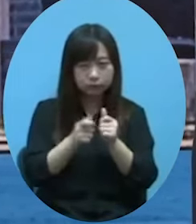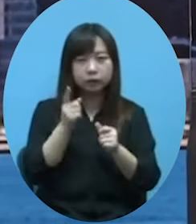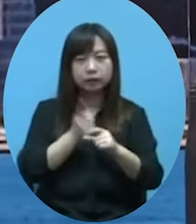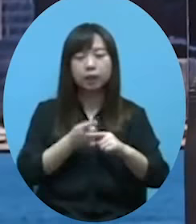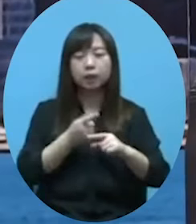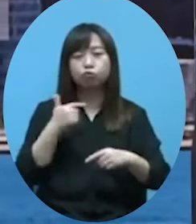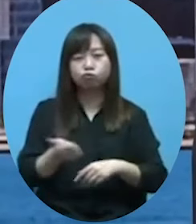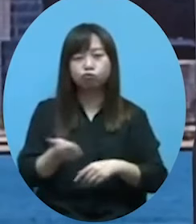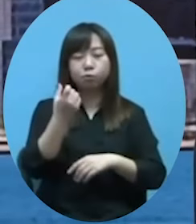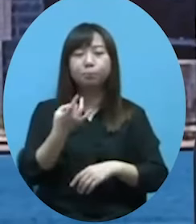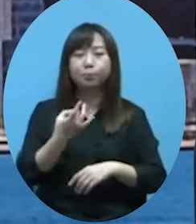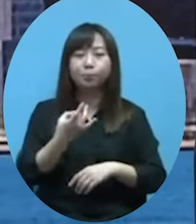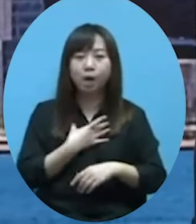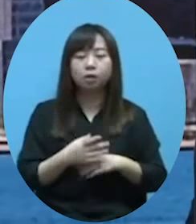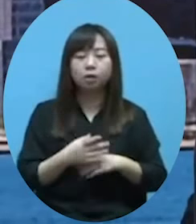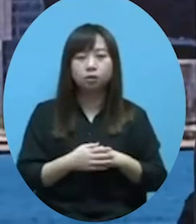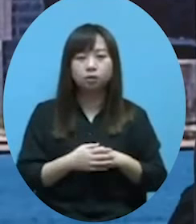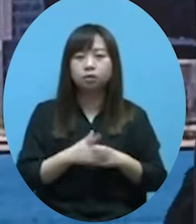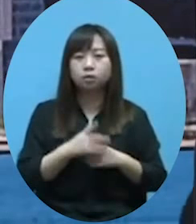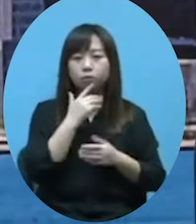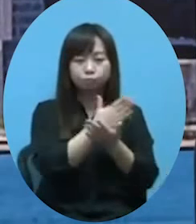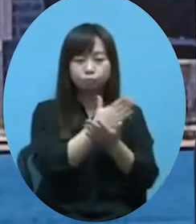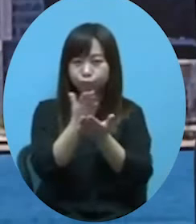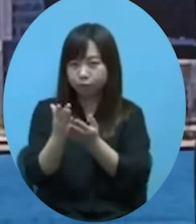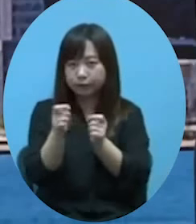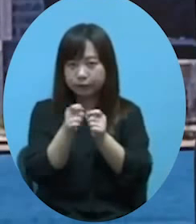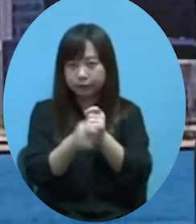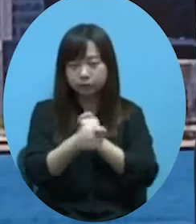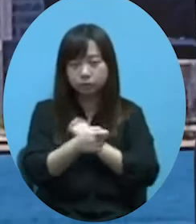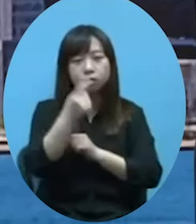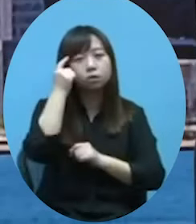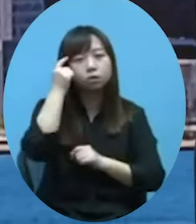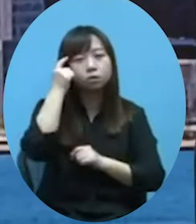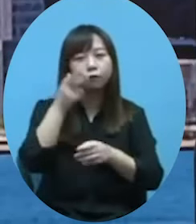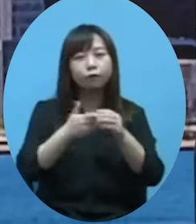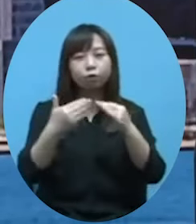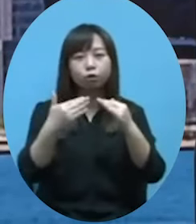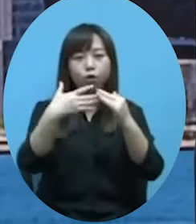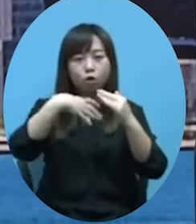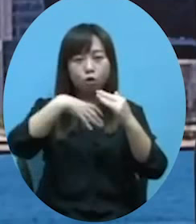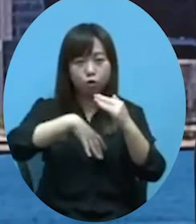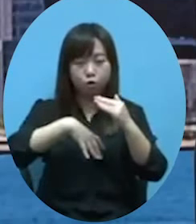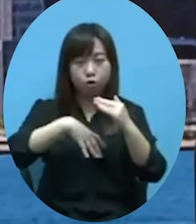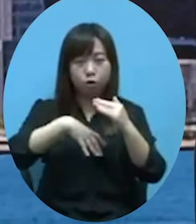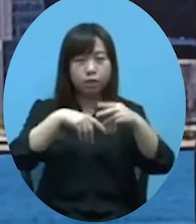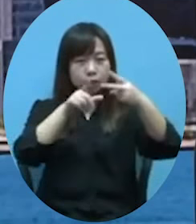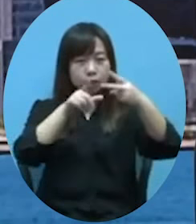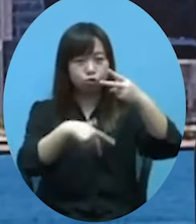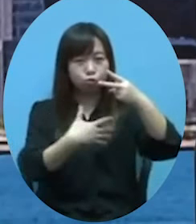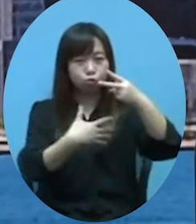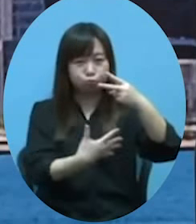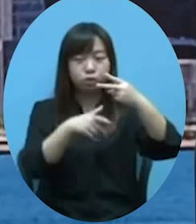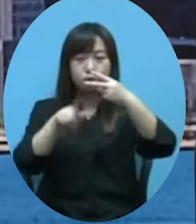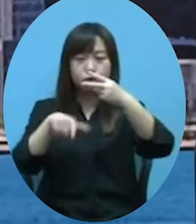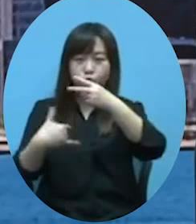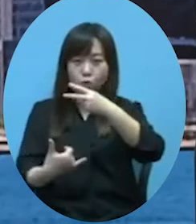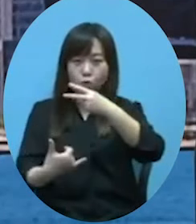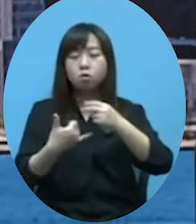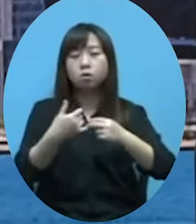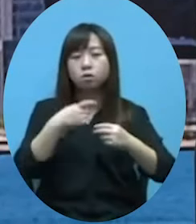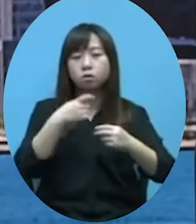不過由各方面的資料都知道其實佛堂在2月5號、6號曾經